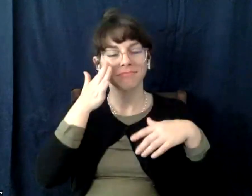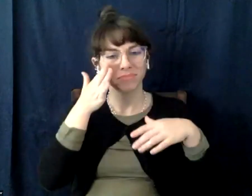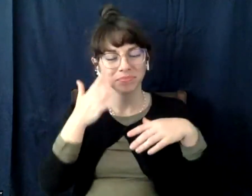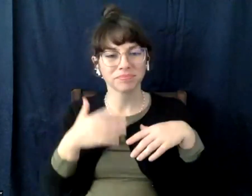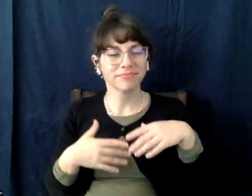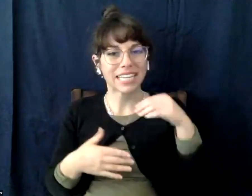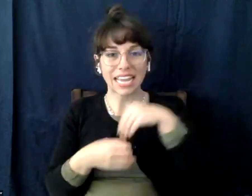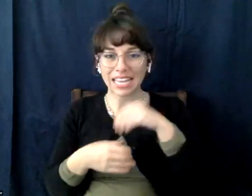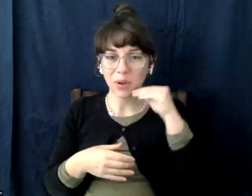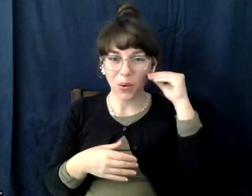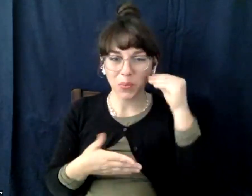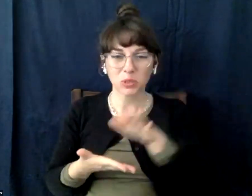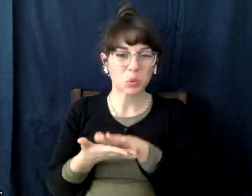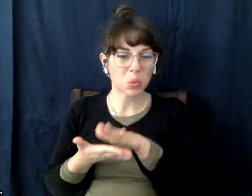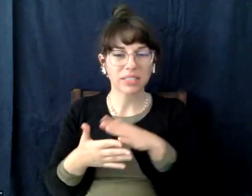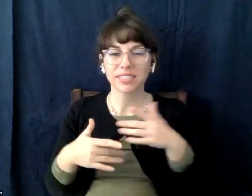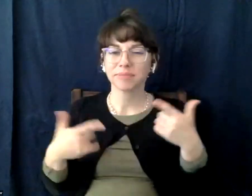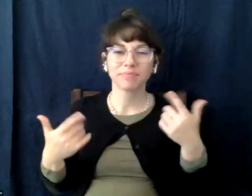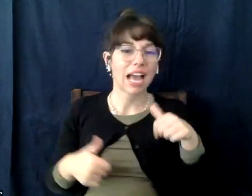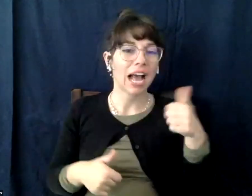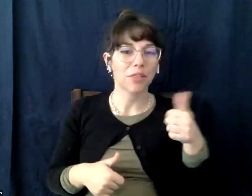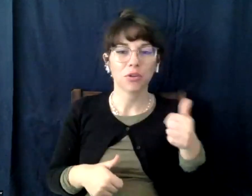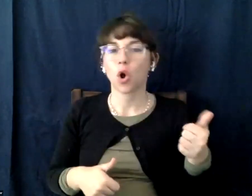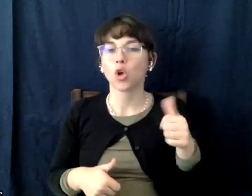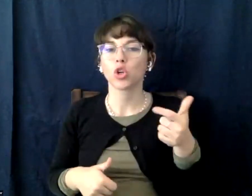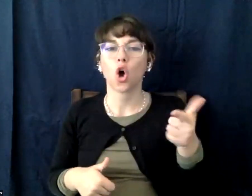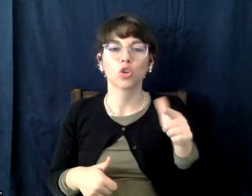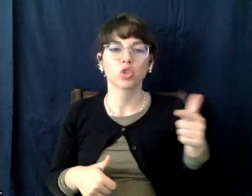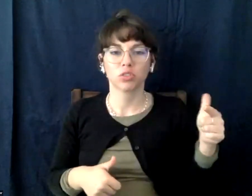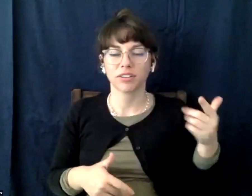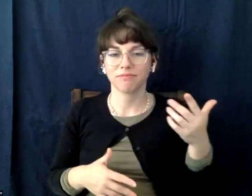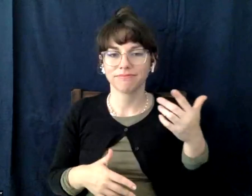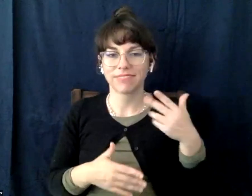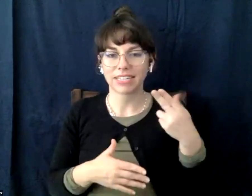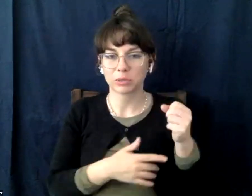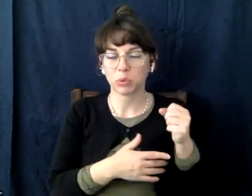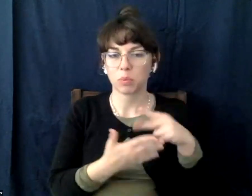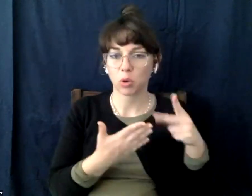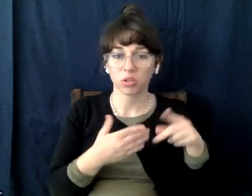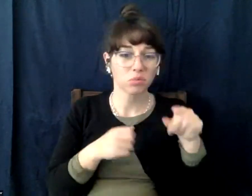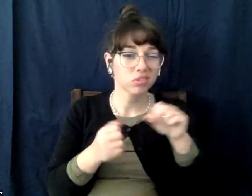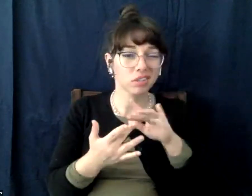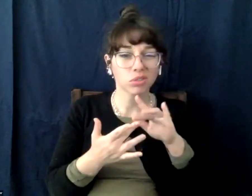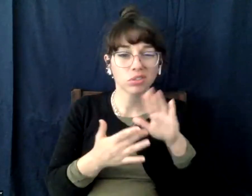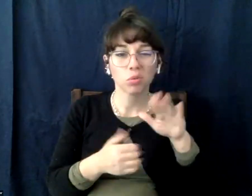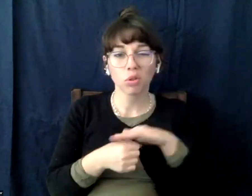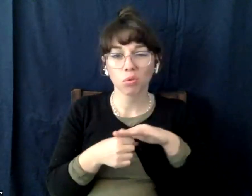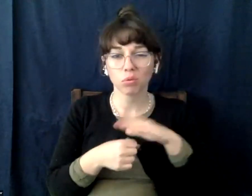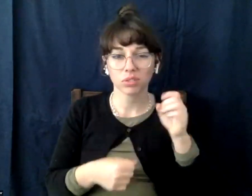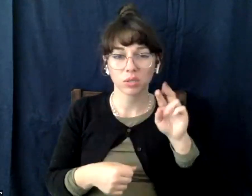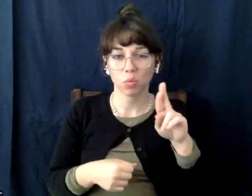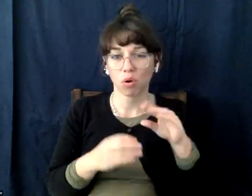an alternative high school program, you can reach out to your local DOR office and request,